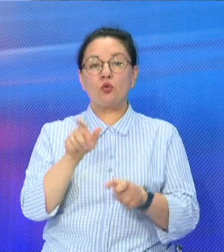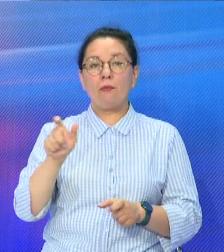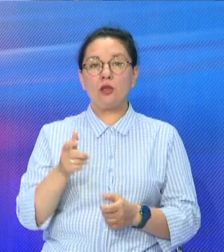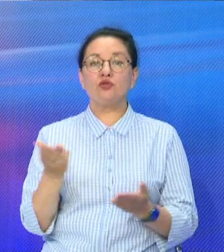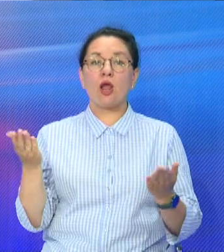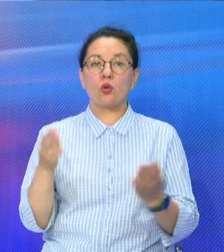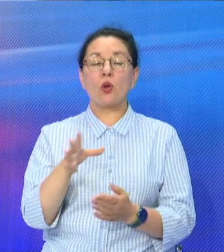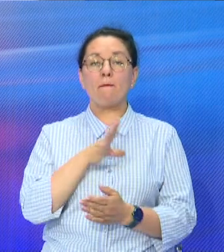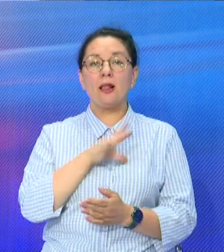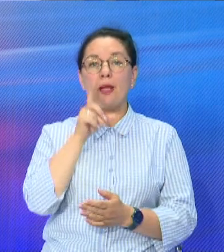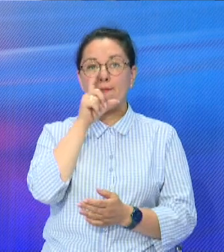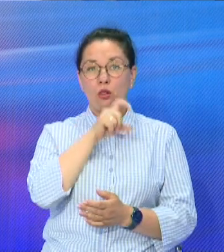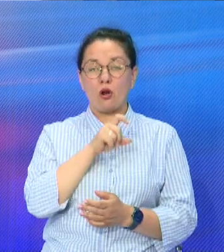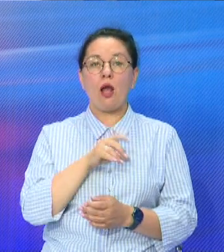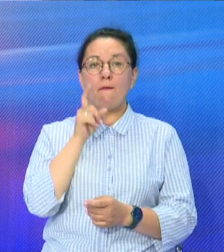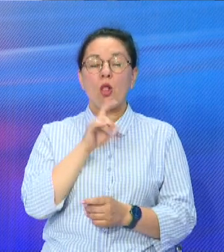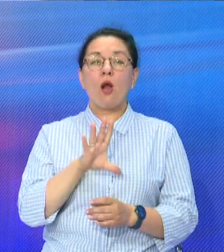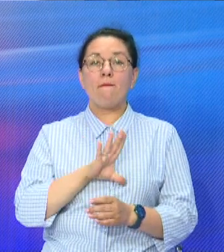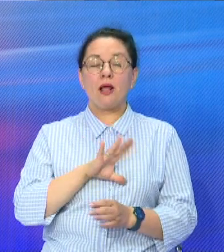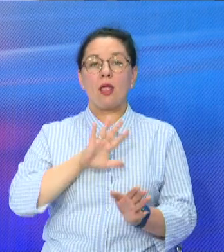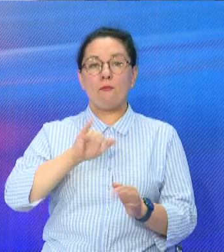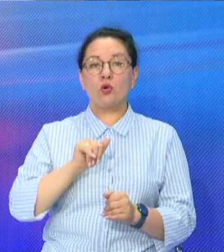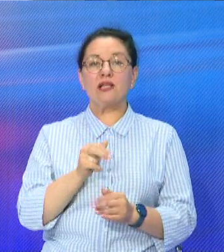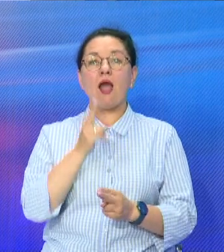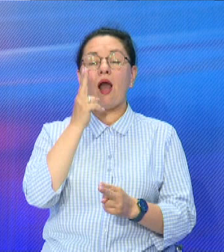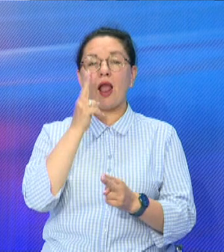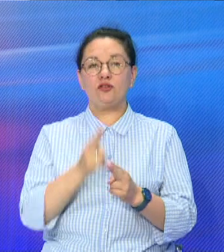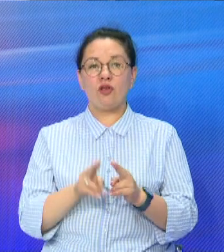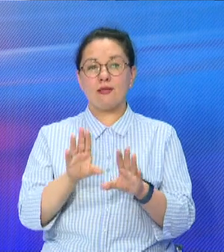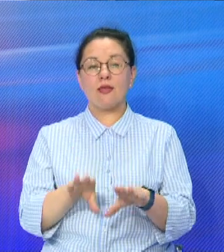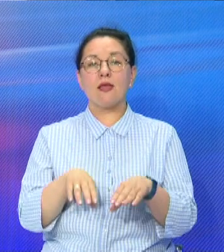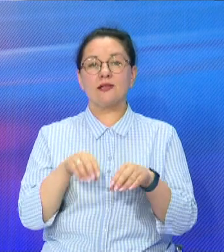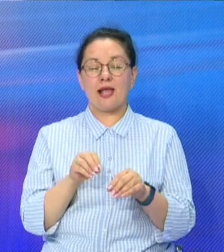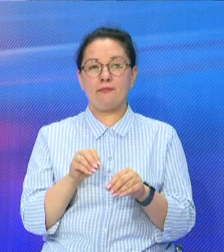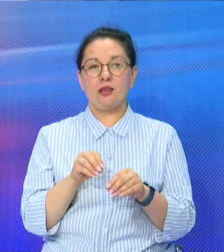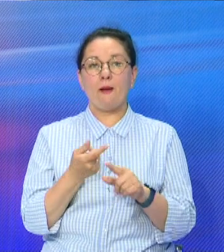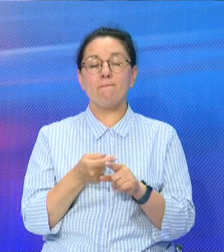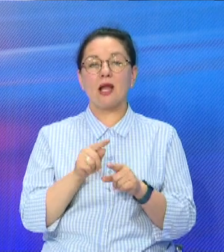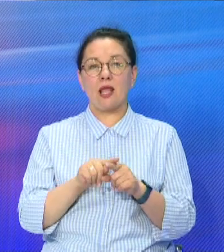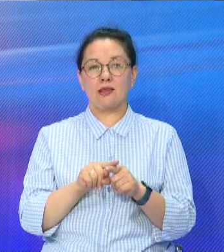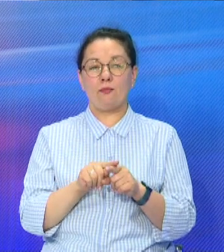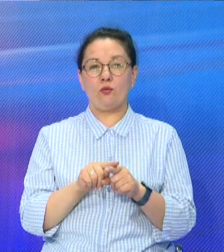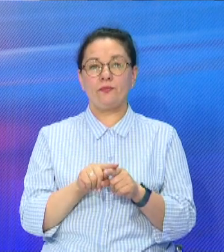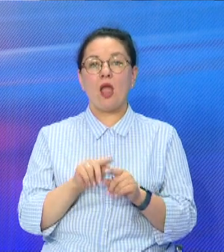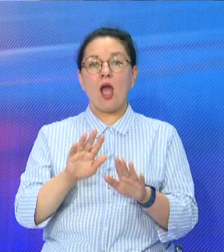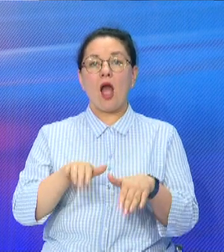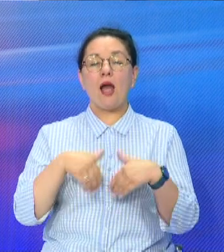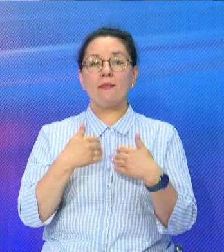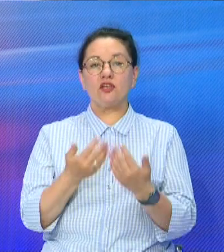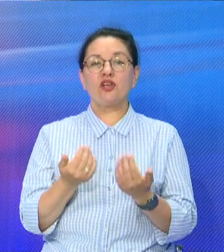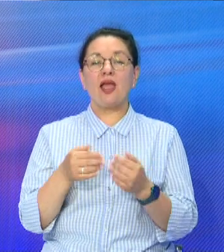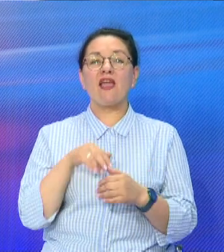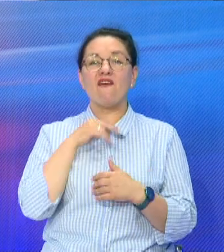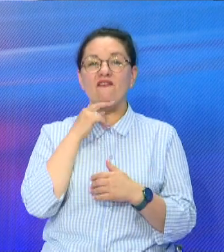плохо плохо им становилось уже после окончания централизованного тестирования поэтому конечно обращаю сегодня